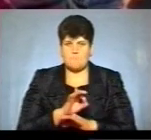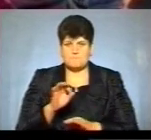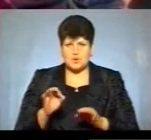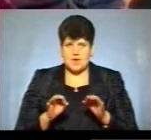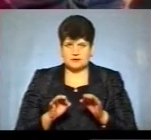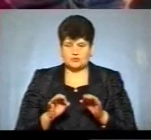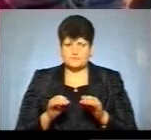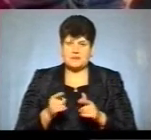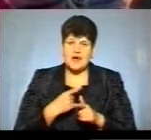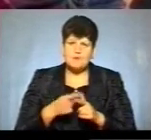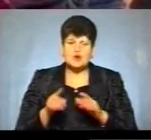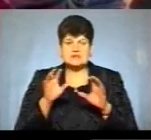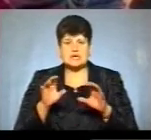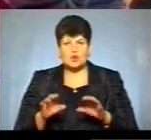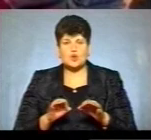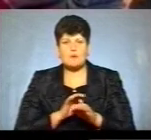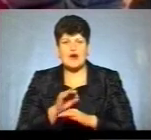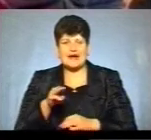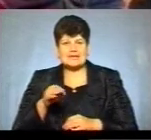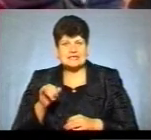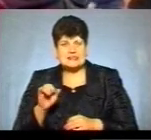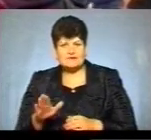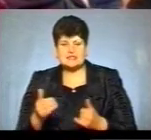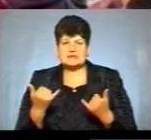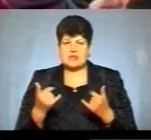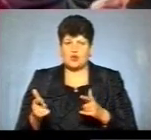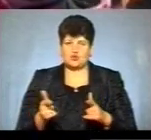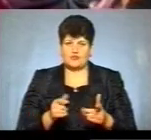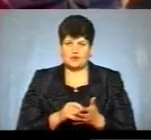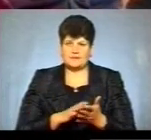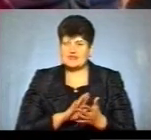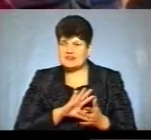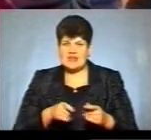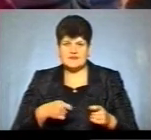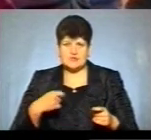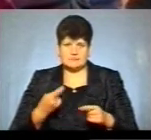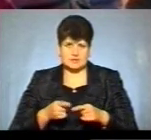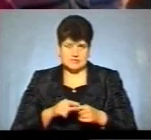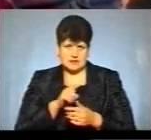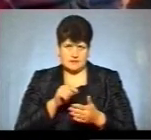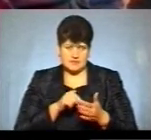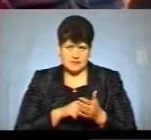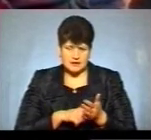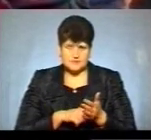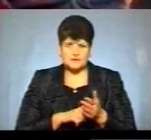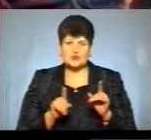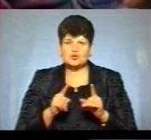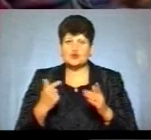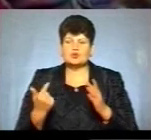або законопроєктів, які зараз готові до реєстрації. Не відтягувати це питання, щоб